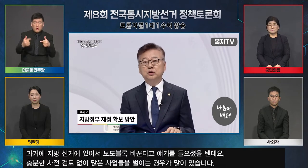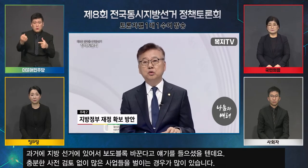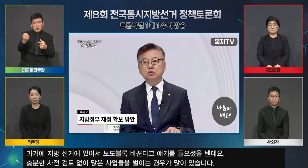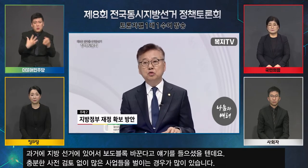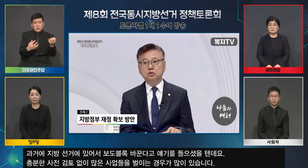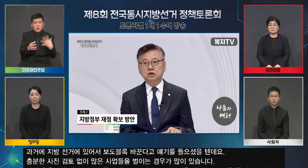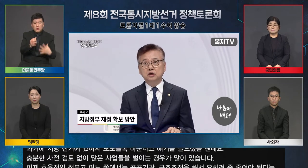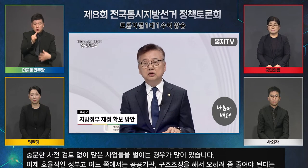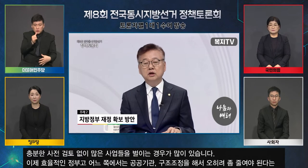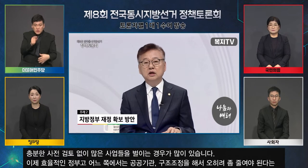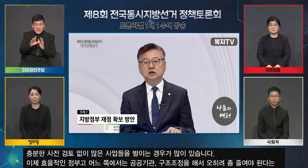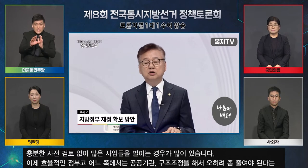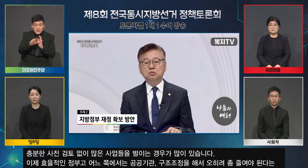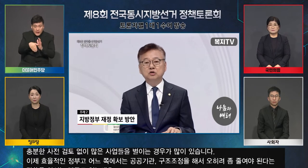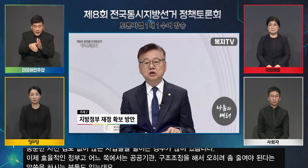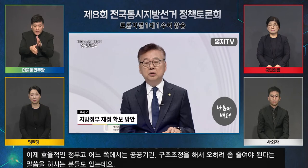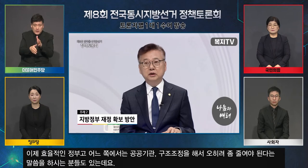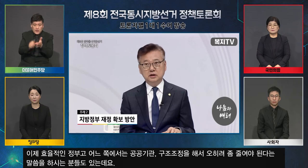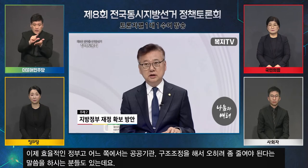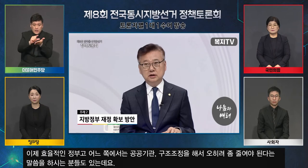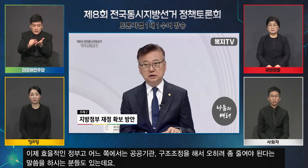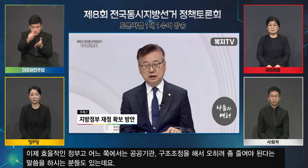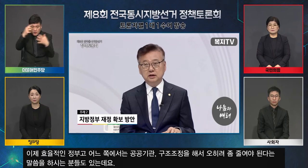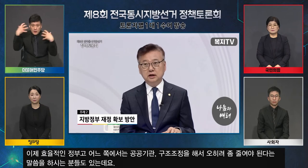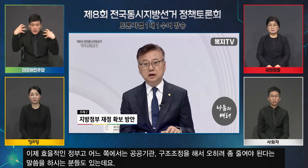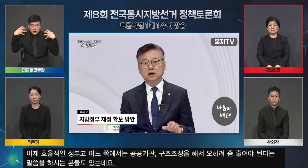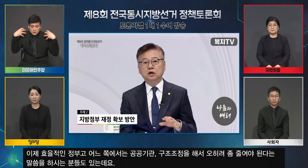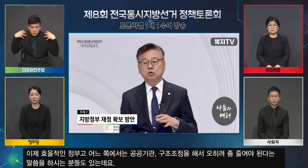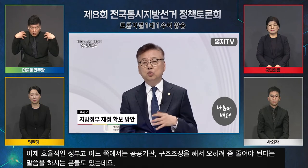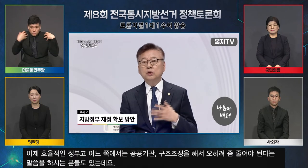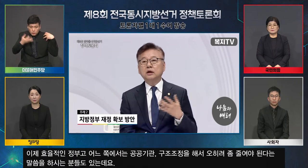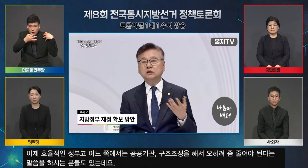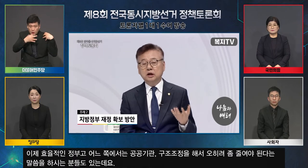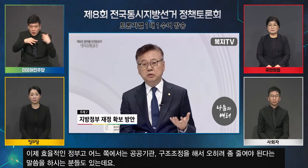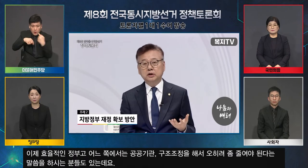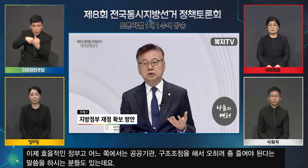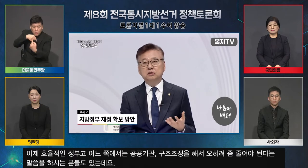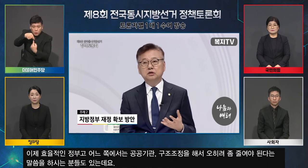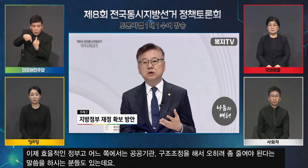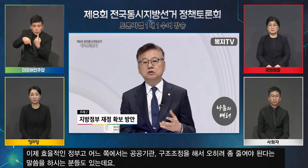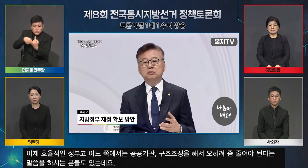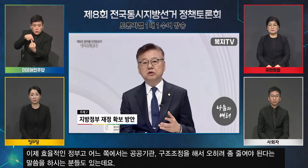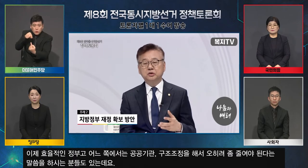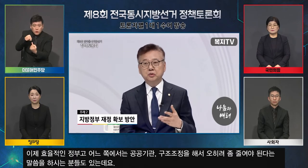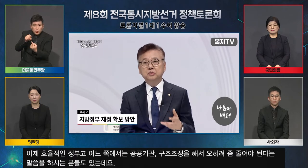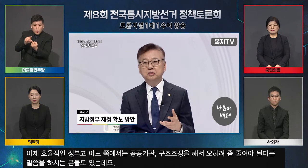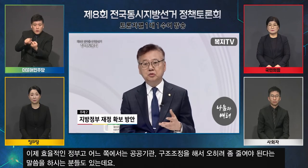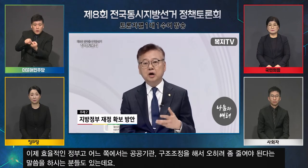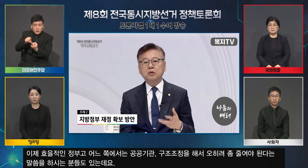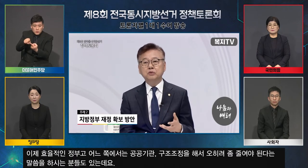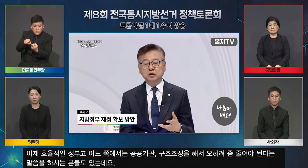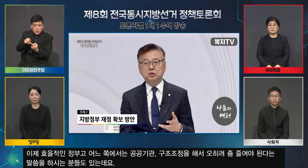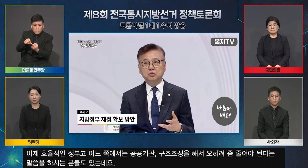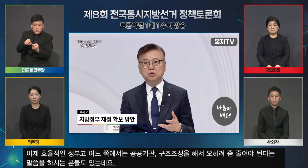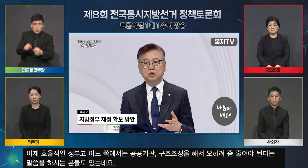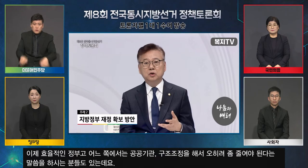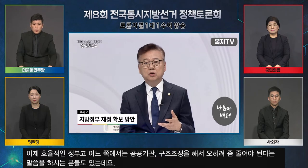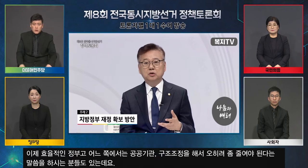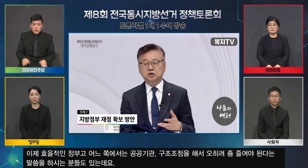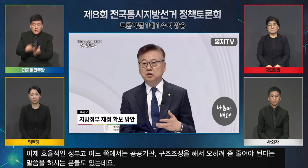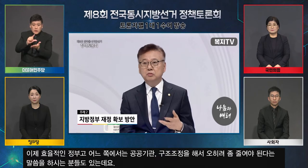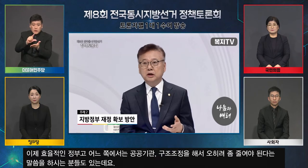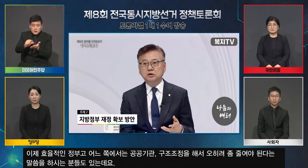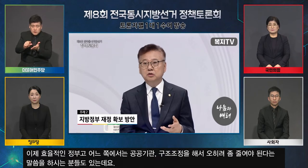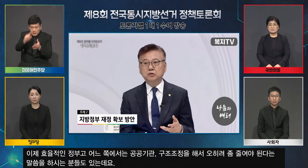지방정부의 효율성 문제는 재정 문제와 다르게 또 다른 차원에서 지방정부가 효율적으로 합리적으로